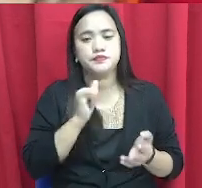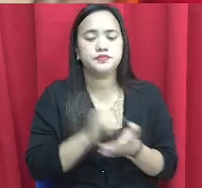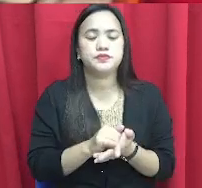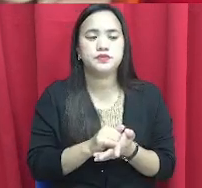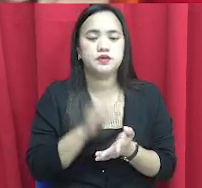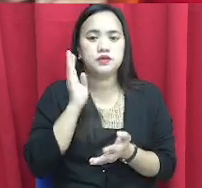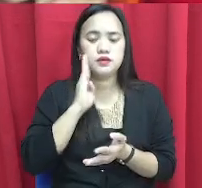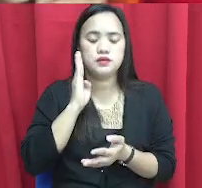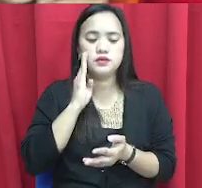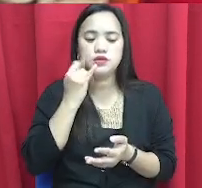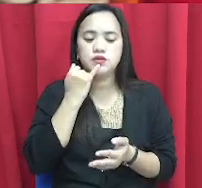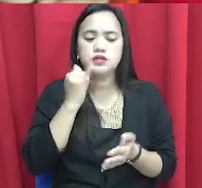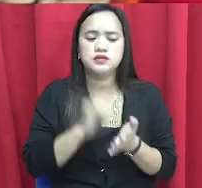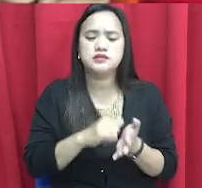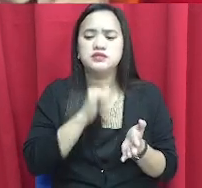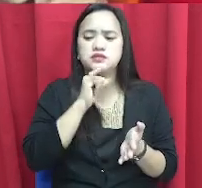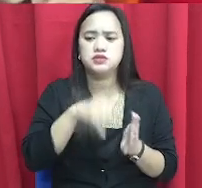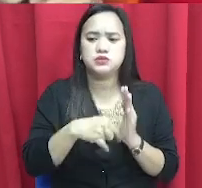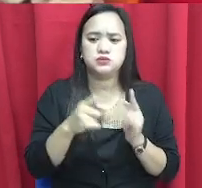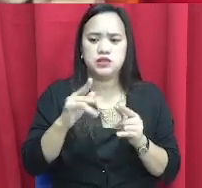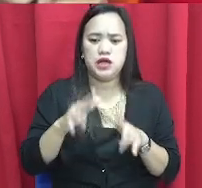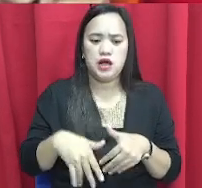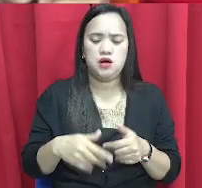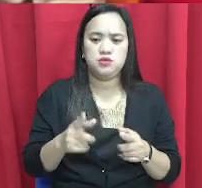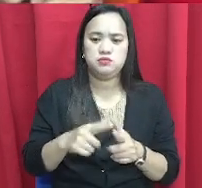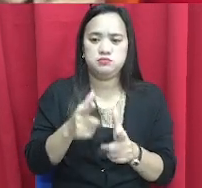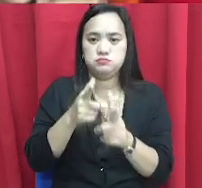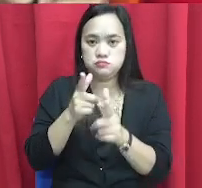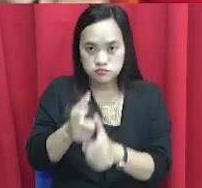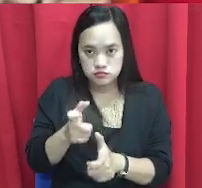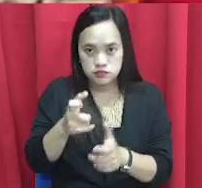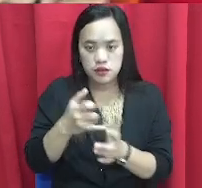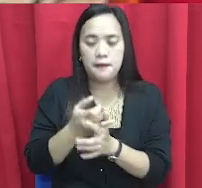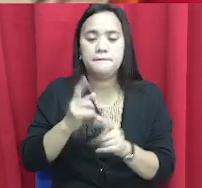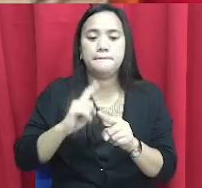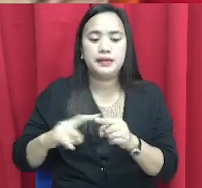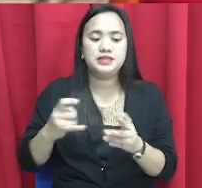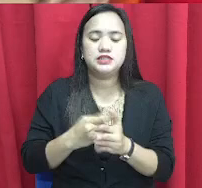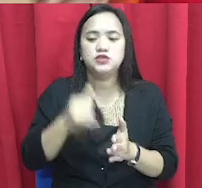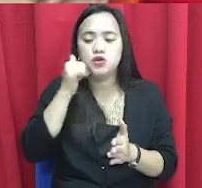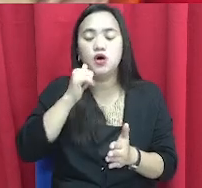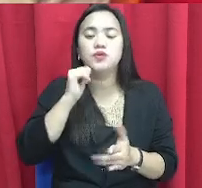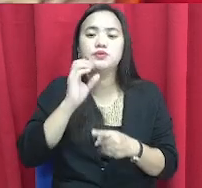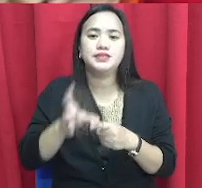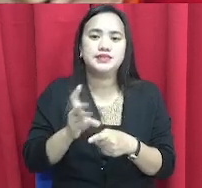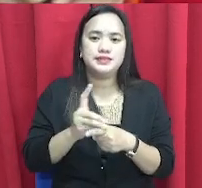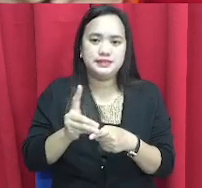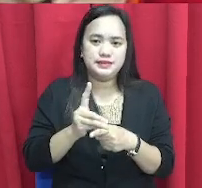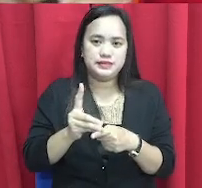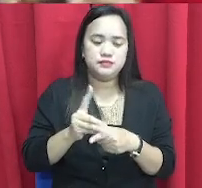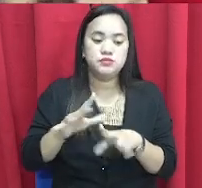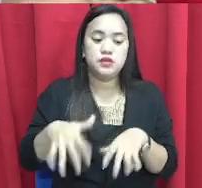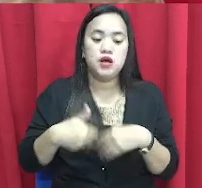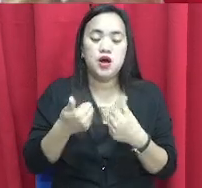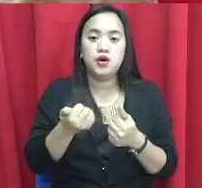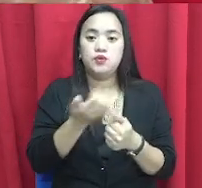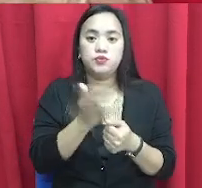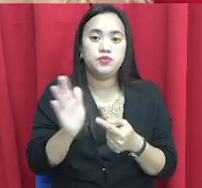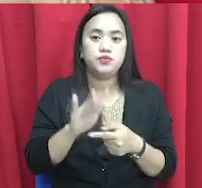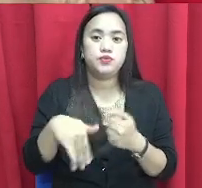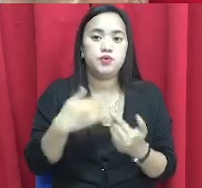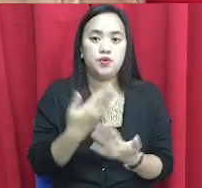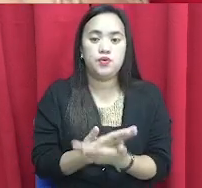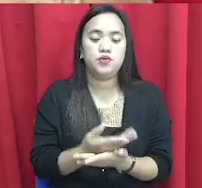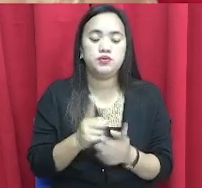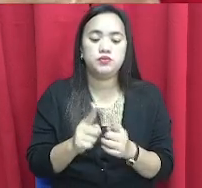Jao na hindi po yan patungkol sa paghawak ng barel pagputok ng bal gunti disiplina Okay kung paano po